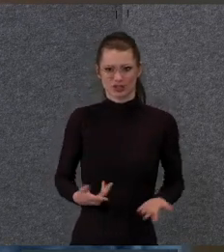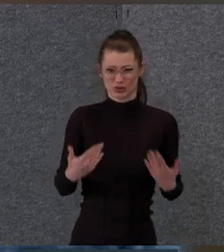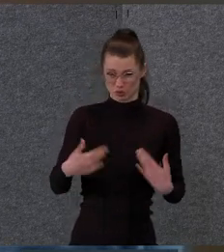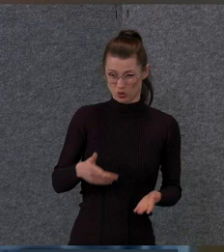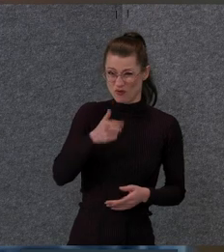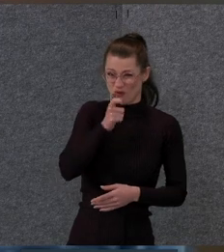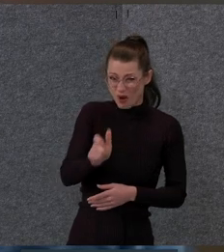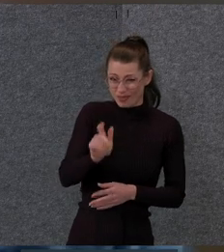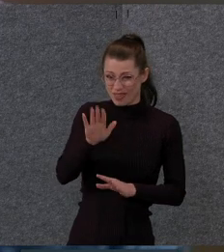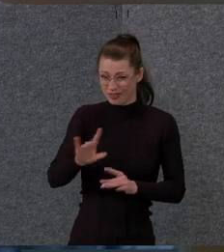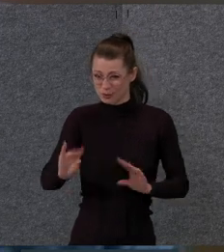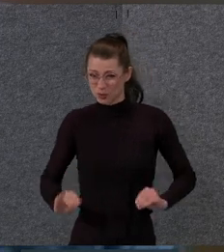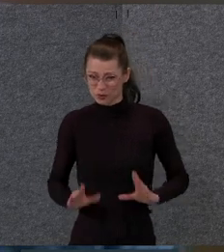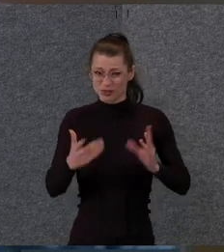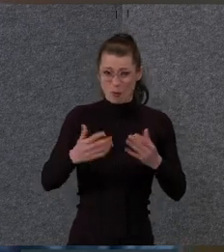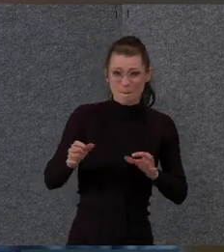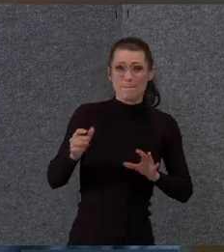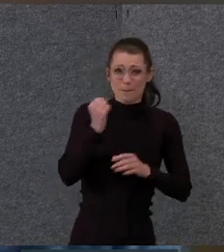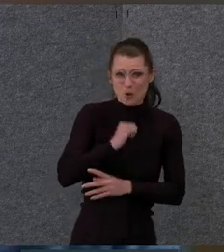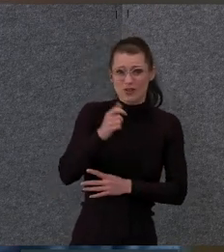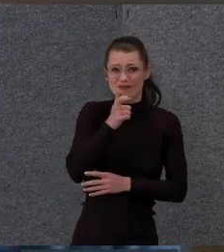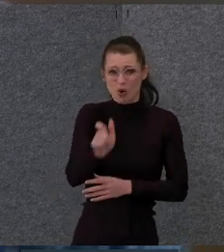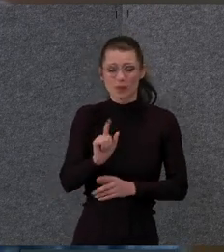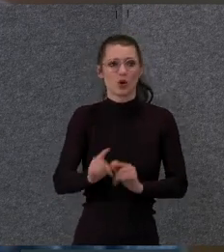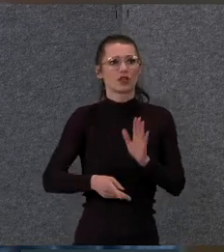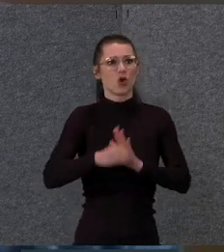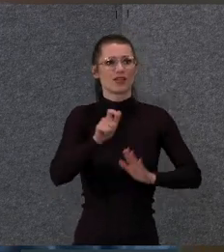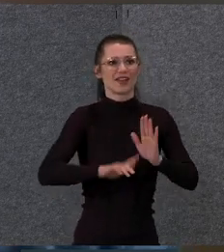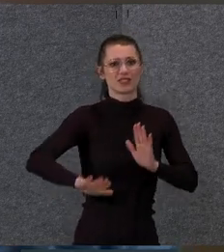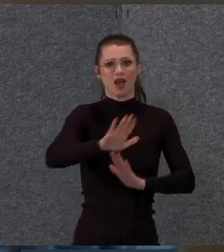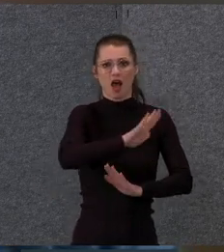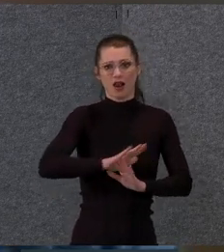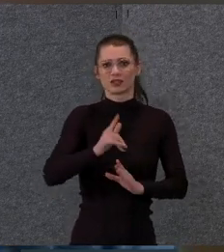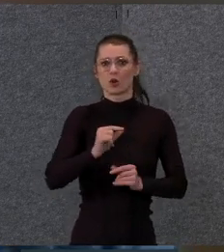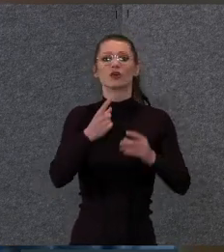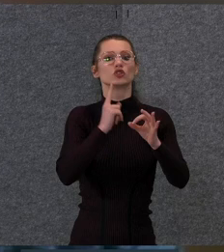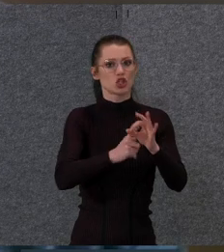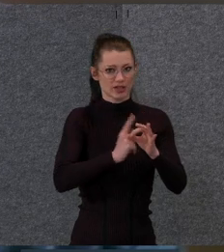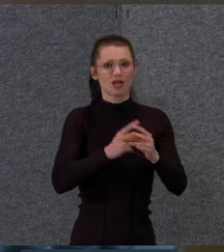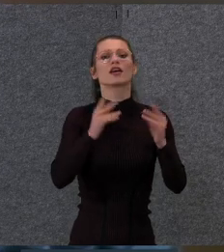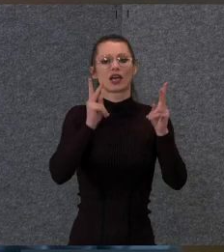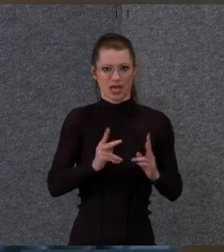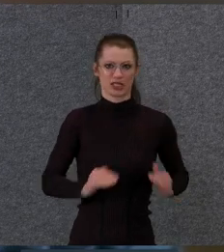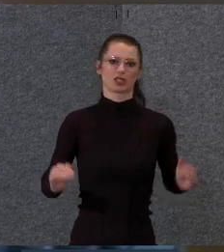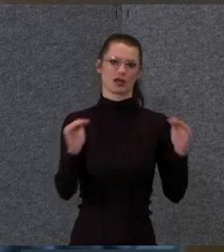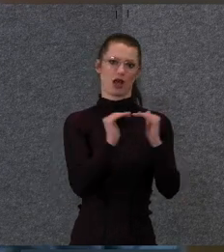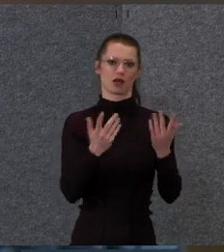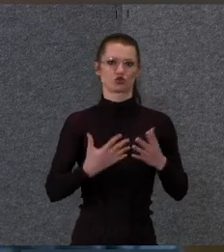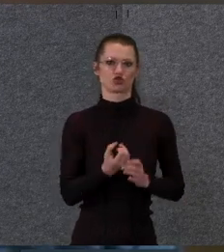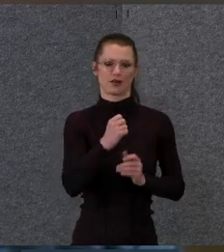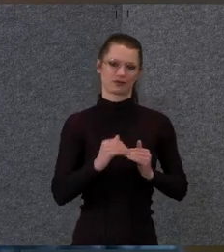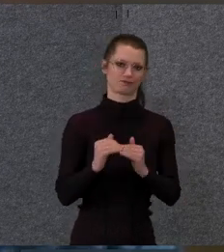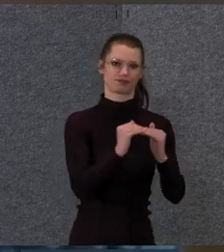Soll-Regelung werden Muss-Regelung, als hätten wir Grüne, NRW es nicht in den letzten 30 Jahren immer geschafft, Geschlechtergerechtigkeit herzustellen mit